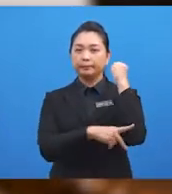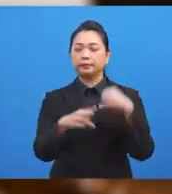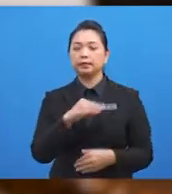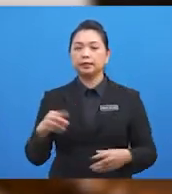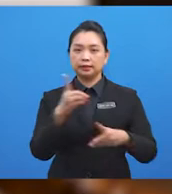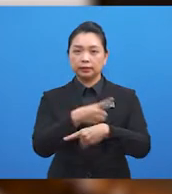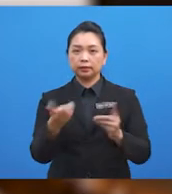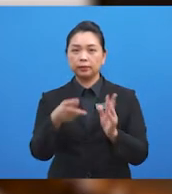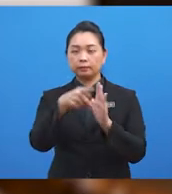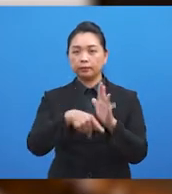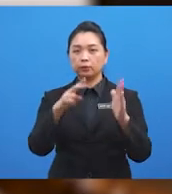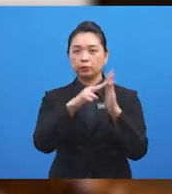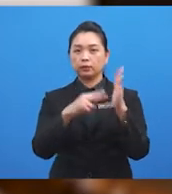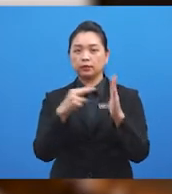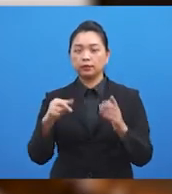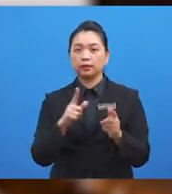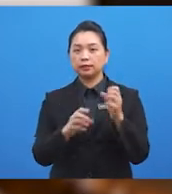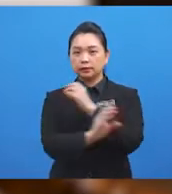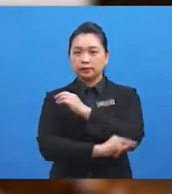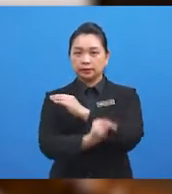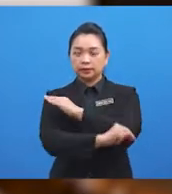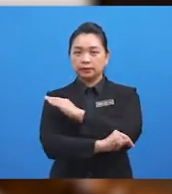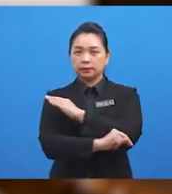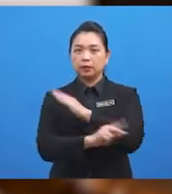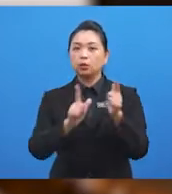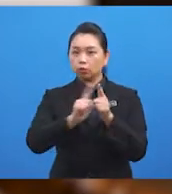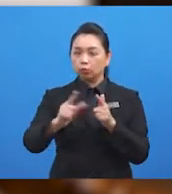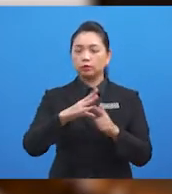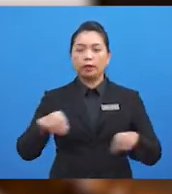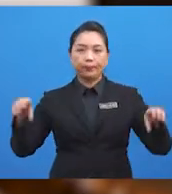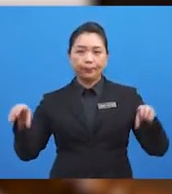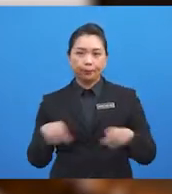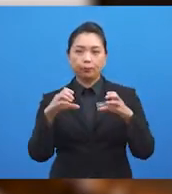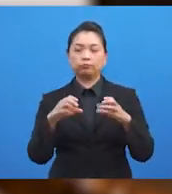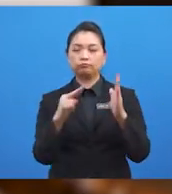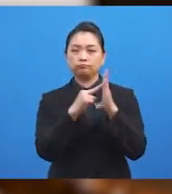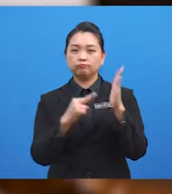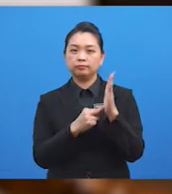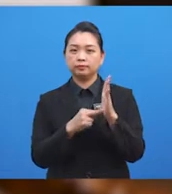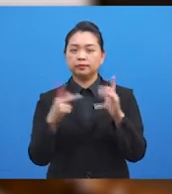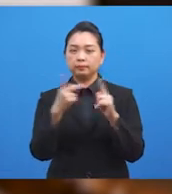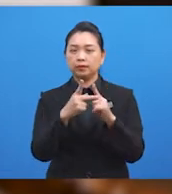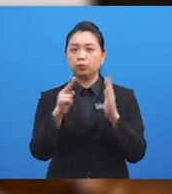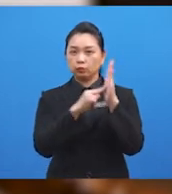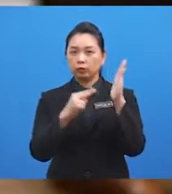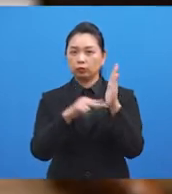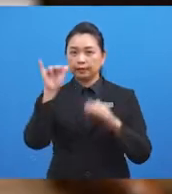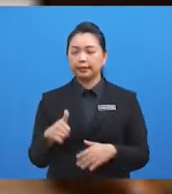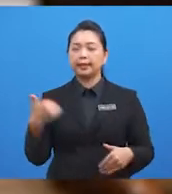Undangan Negeri meluluskan undang-undang dan membuat pindaan kepada undang-undang yang sedia